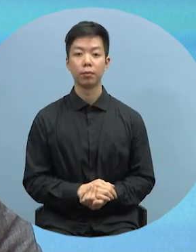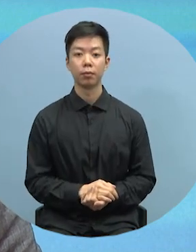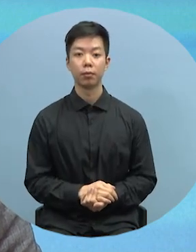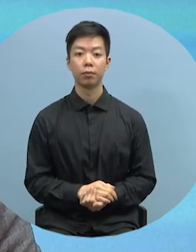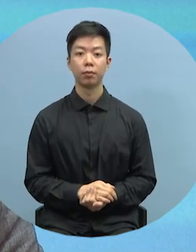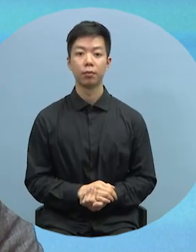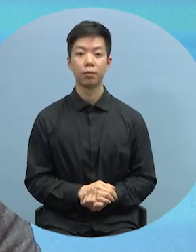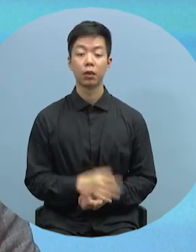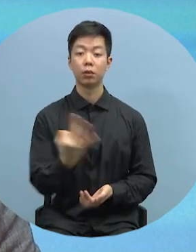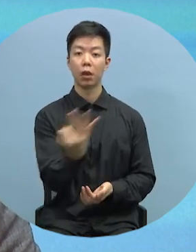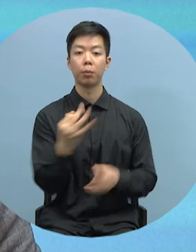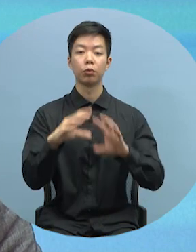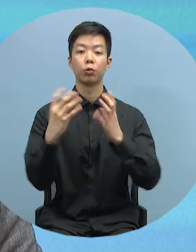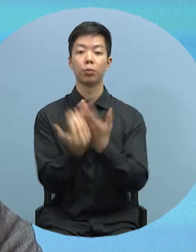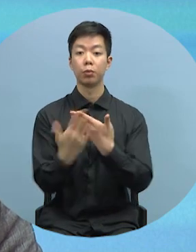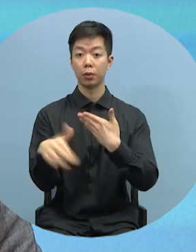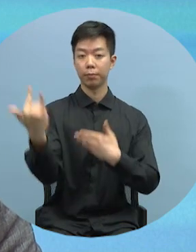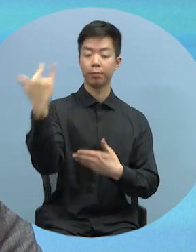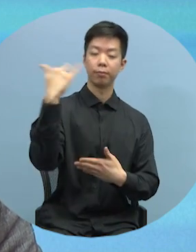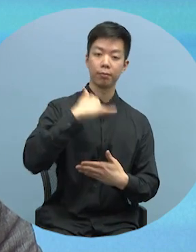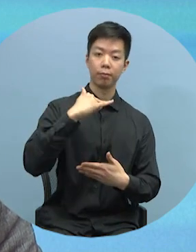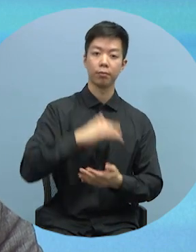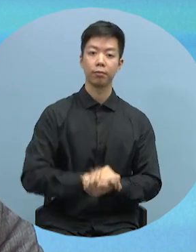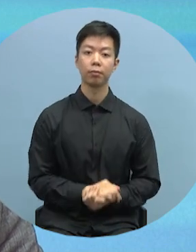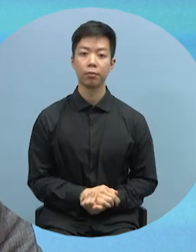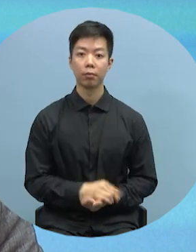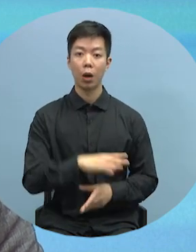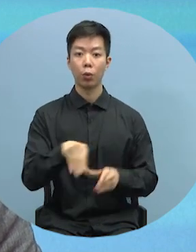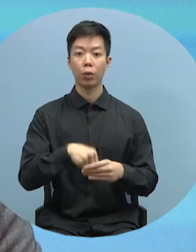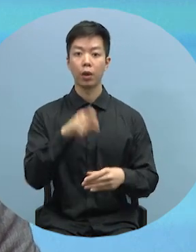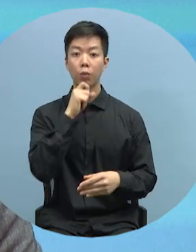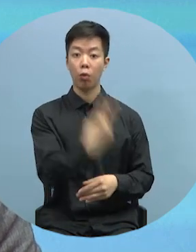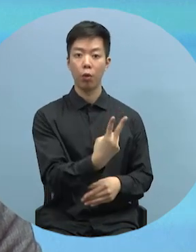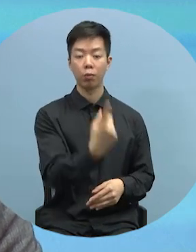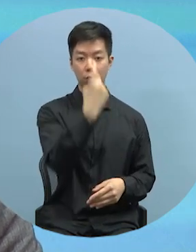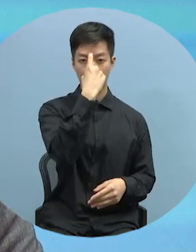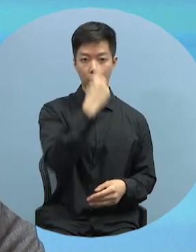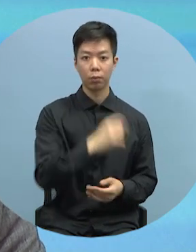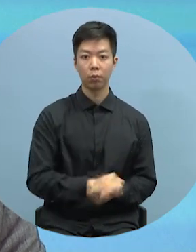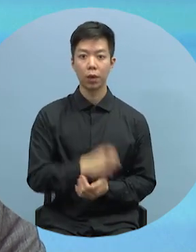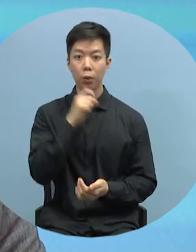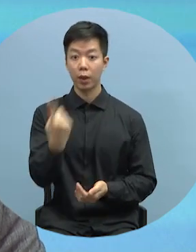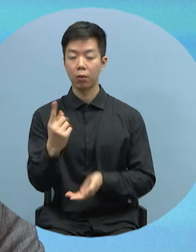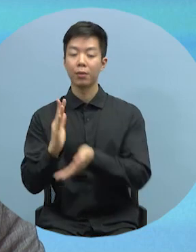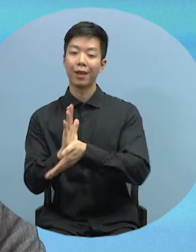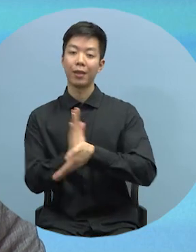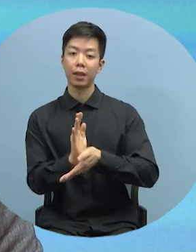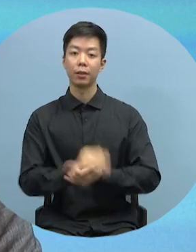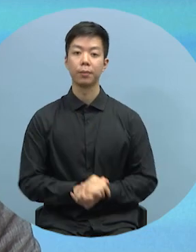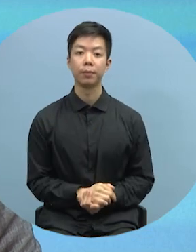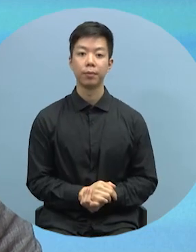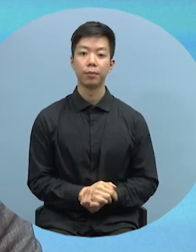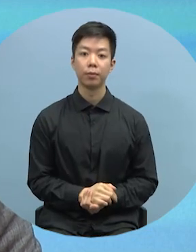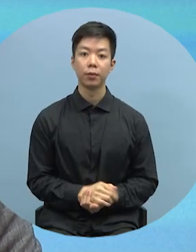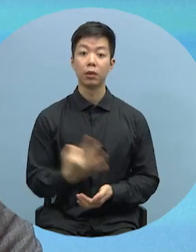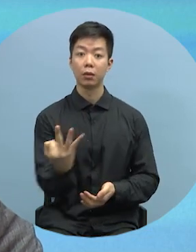三宗個案咧，全部都係輸入個案，包括咗兩宗咧由英國輸入，一宗咧就係印尼輸入嘅。但係咧，三宗